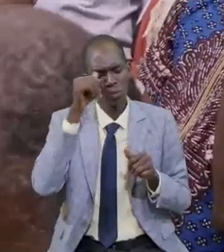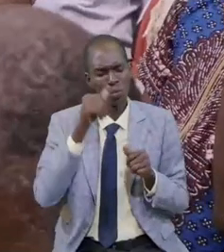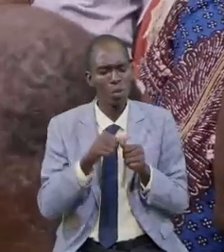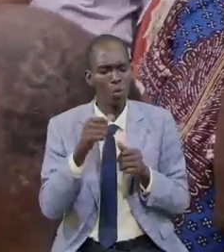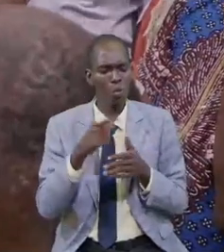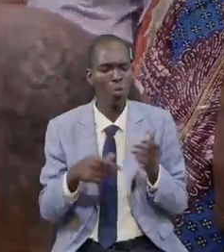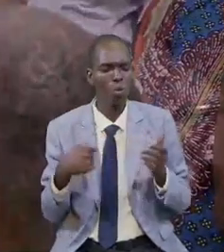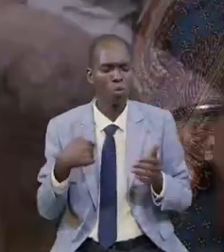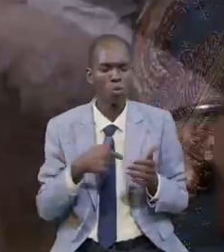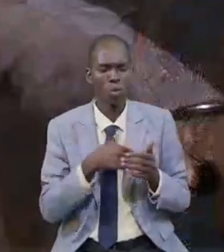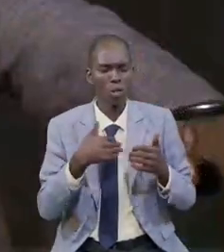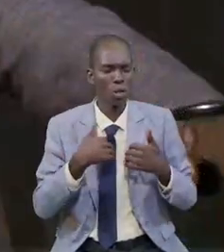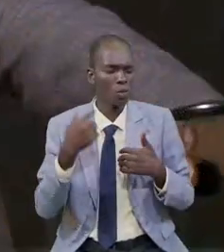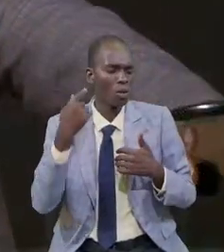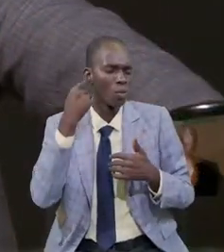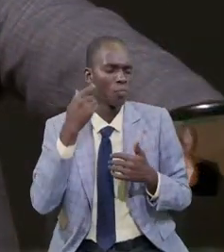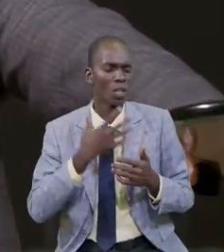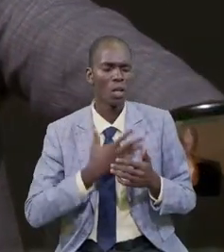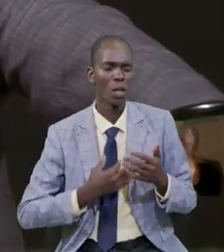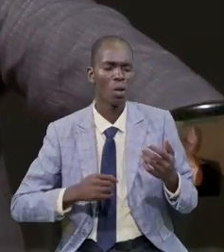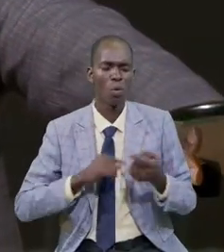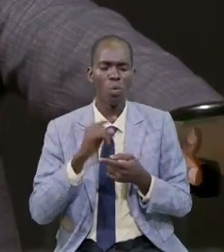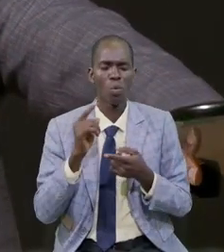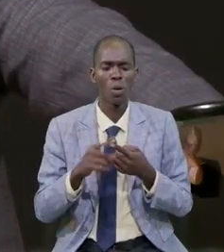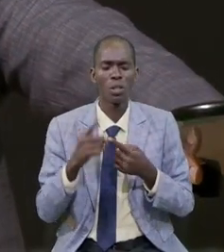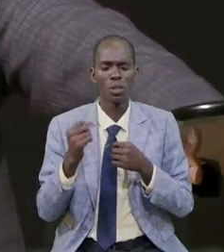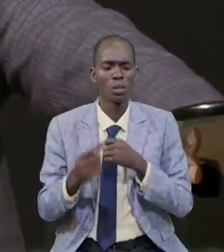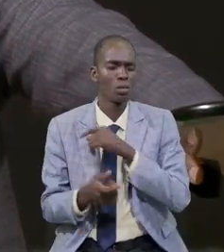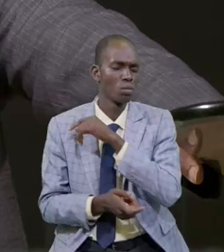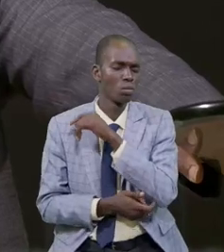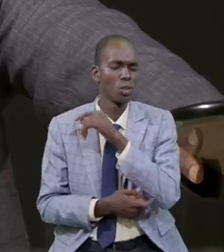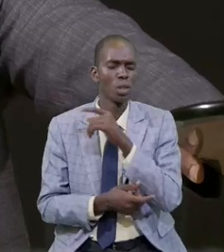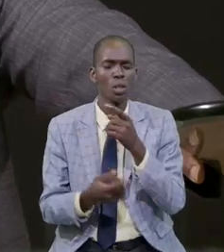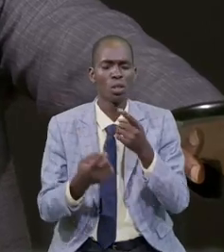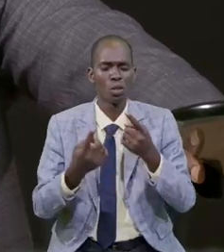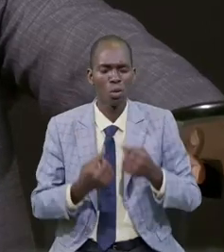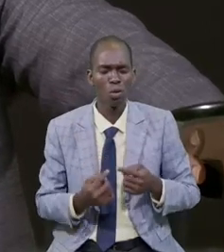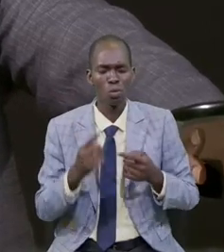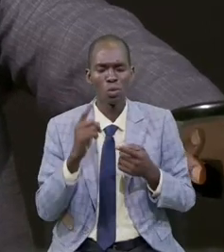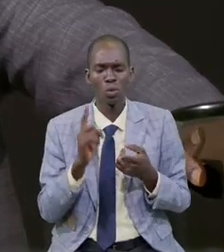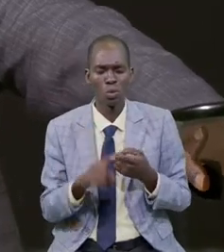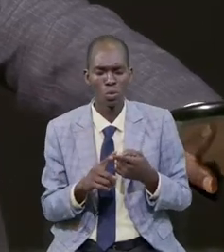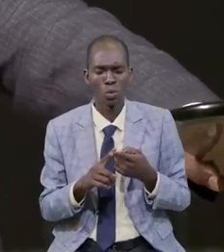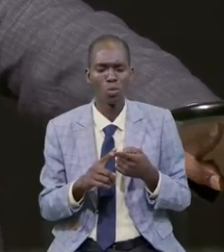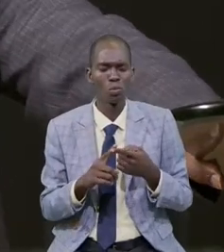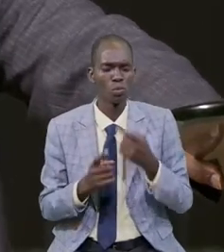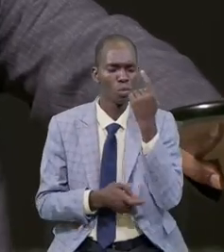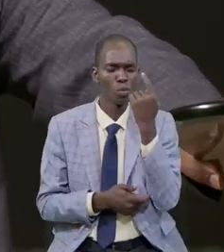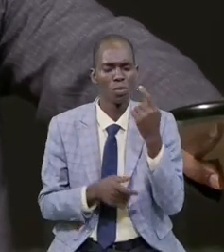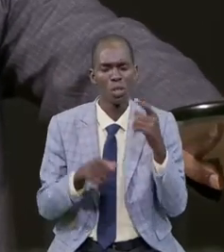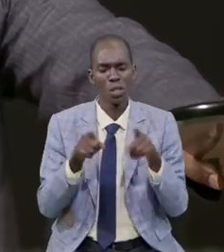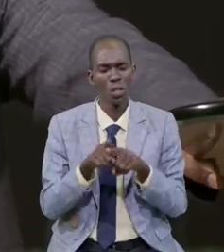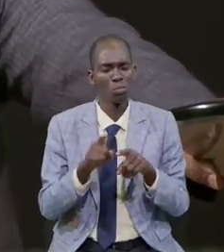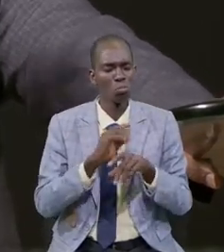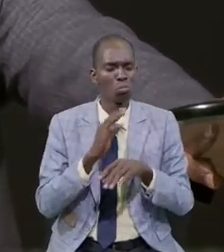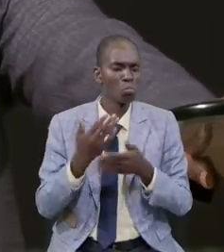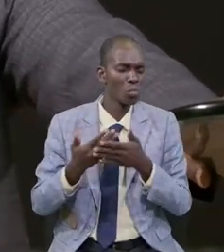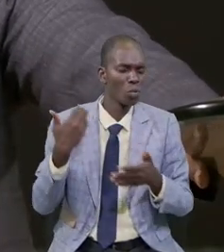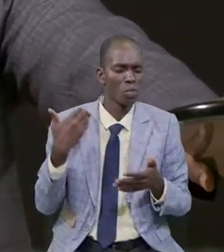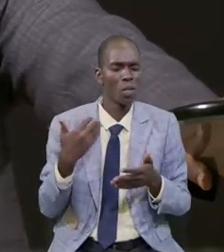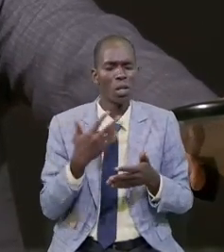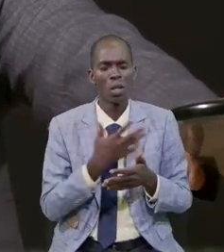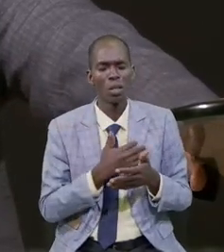la tentation, alors d'agir comme on le faisait, de parler comme d'habitude, quand la tentation